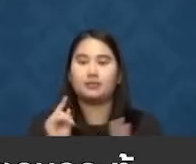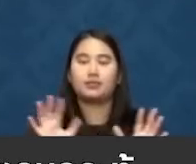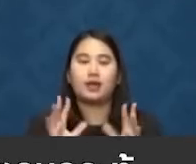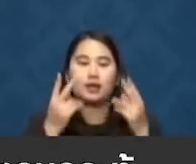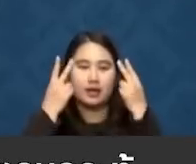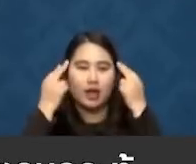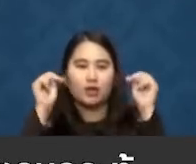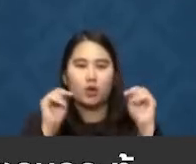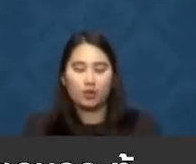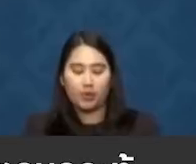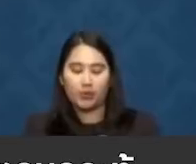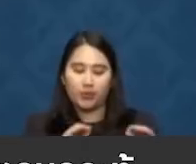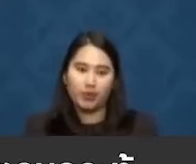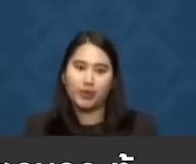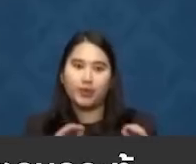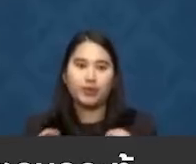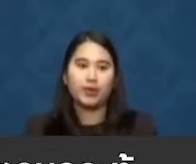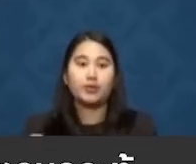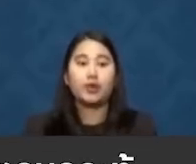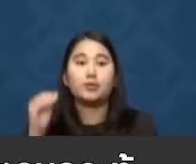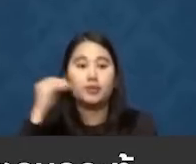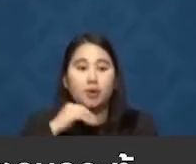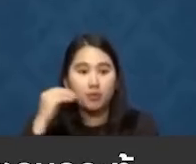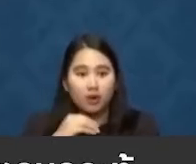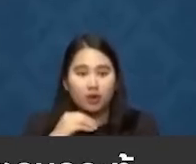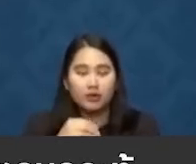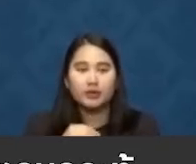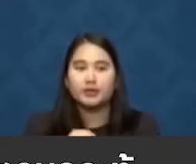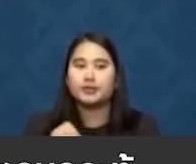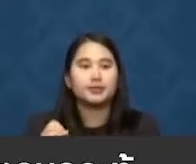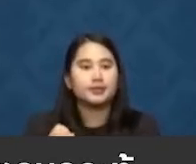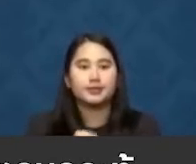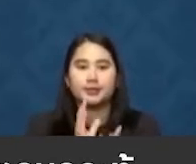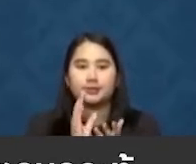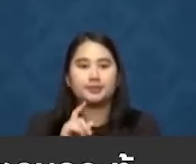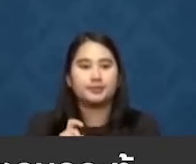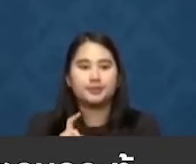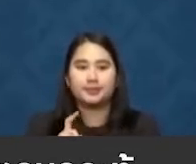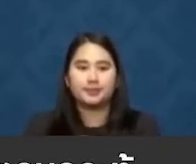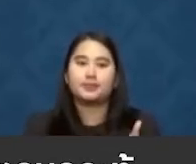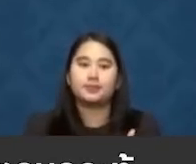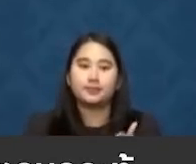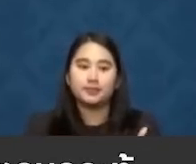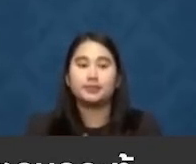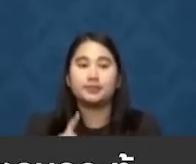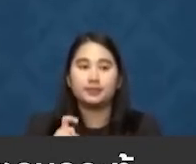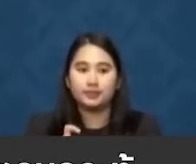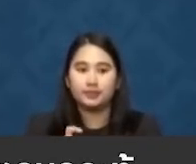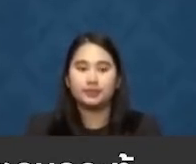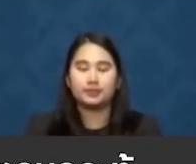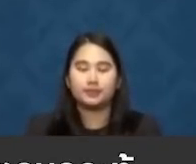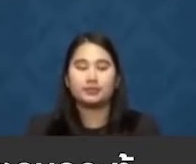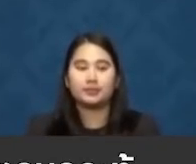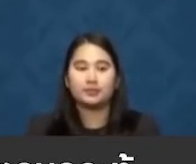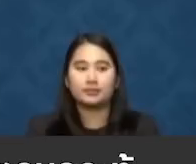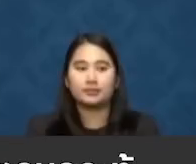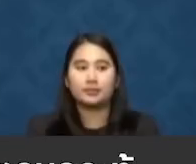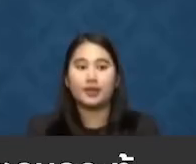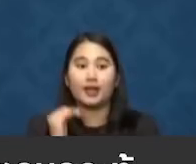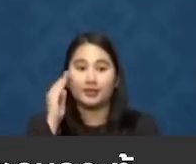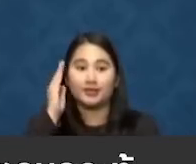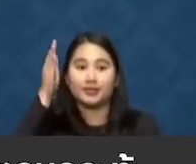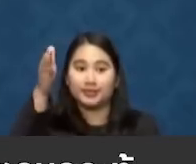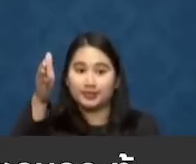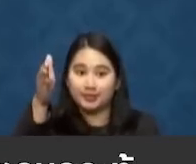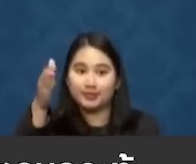กเลื่อนมาแล้วหลายรอบครับท่านประธานและมันทำให้เสียโควต้าการตั้งกระทู้ดีกับทางสภาผู้แทนราษฎรครั้งหน้